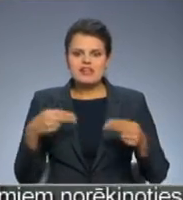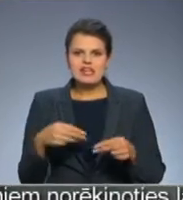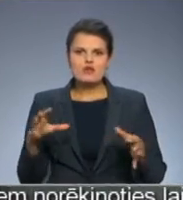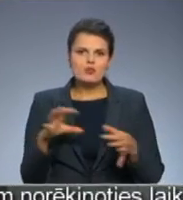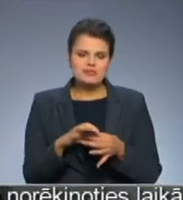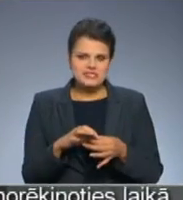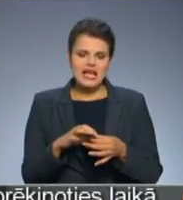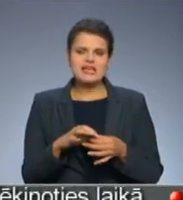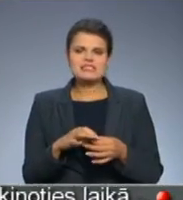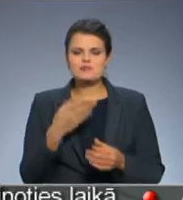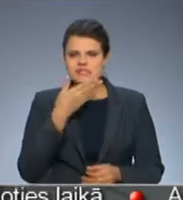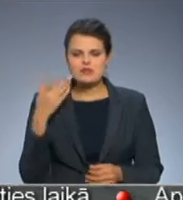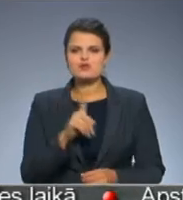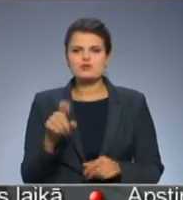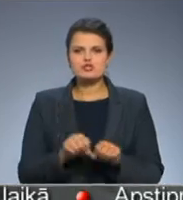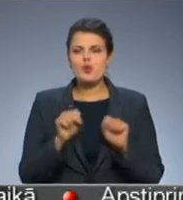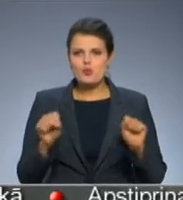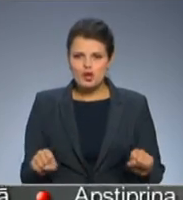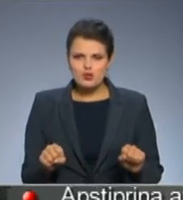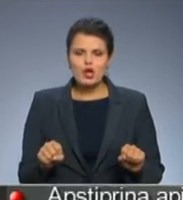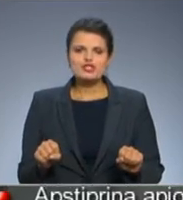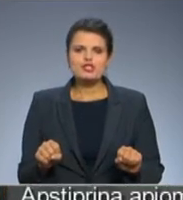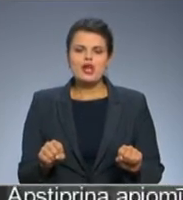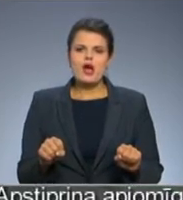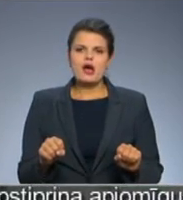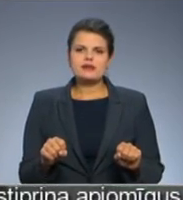saistības, siltums tiek nodrošināts,